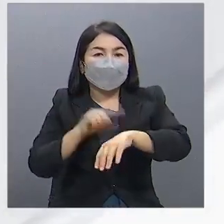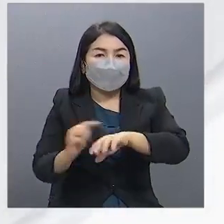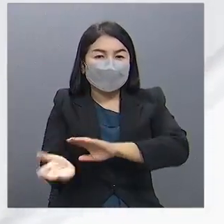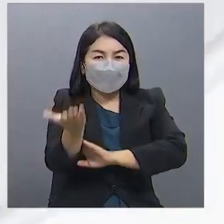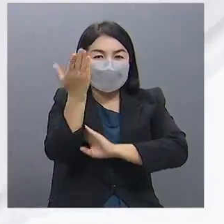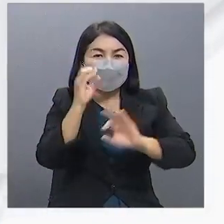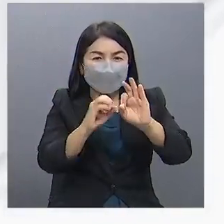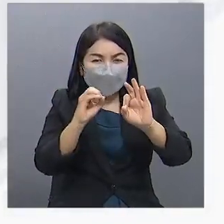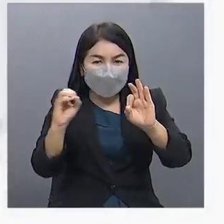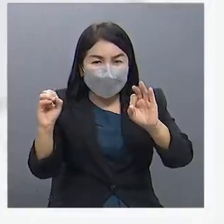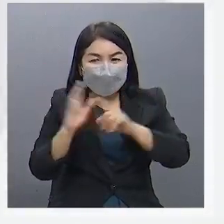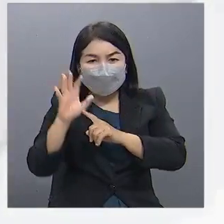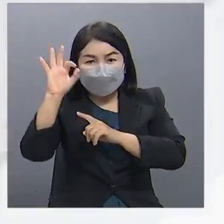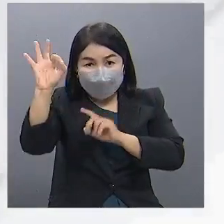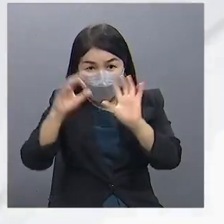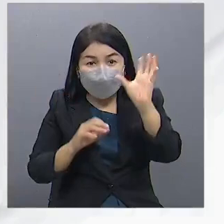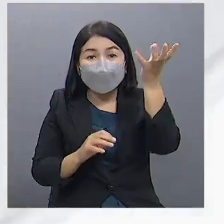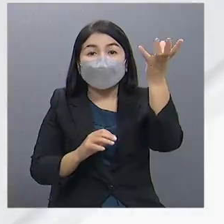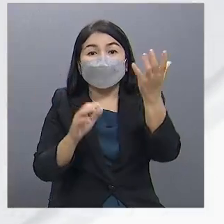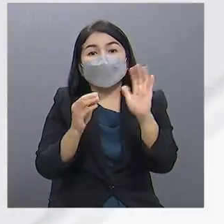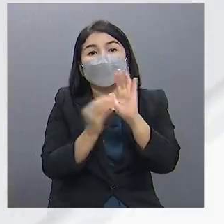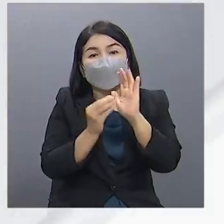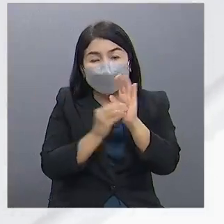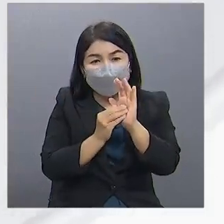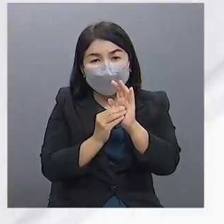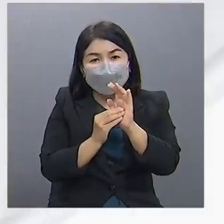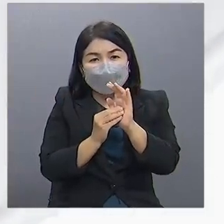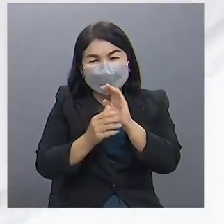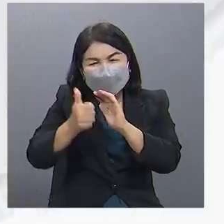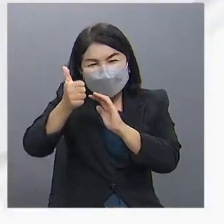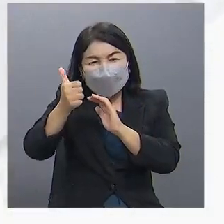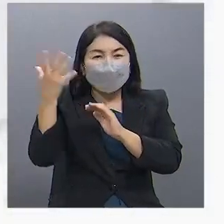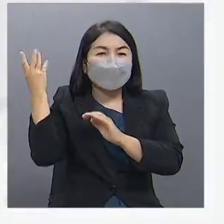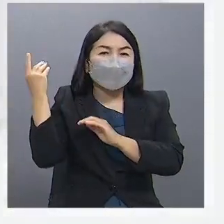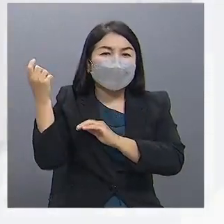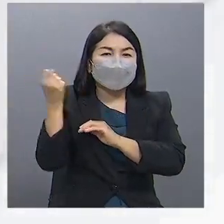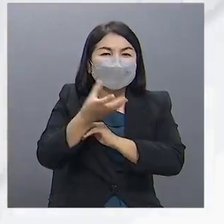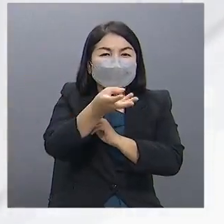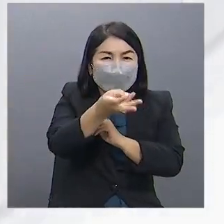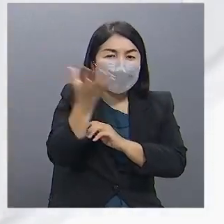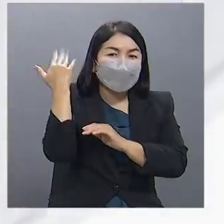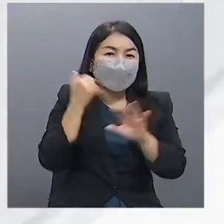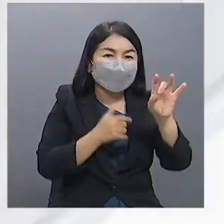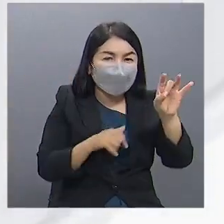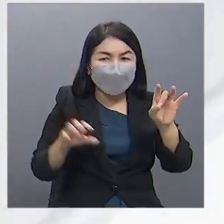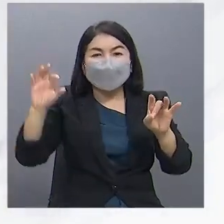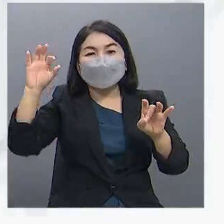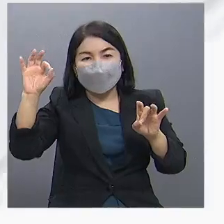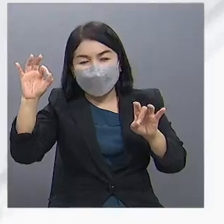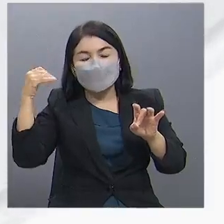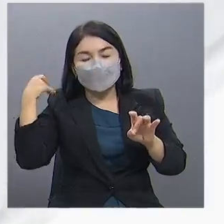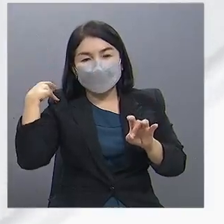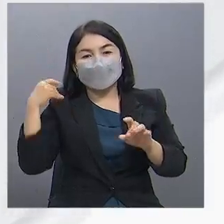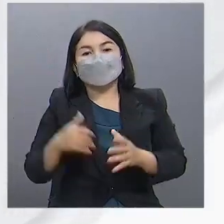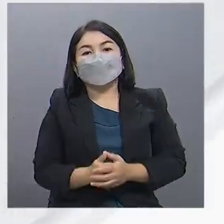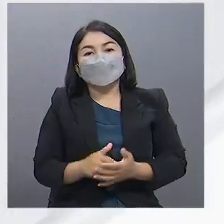อันดับ9ของโลกค่ะแต่ว่าก็ดีกว่าเมื่อวานเล็กน้อยคือเมื่อวานอยู่อันดับ8วันนี้ช่วงเวลาเดียวกันอยู่อันดับ9นะคะศูนย์แก้ไขปั